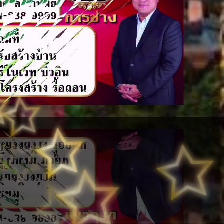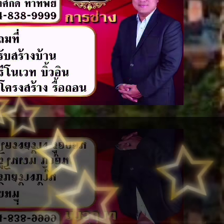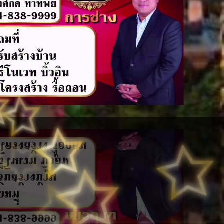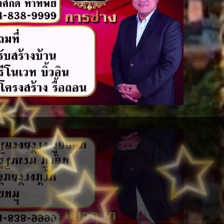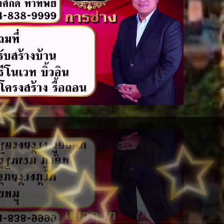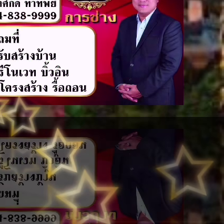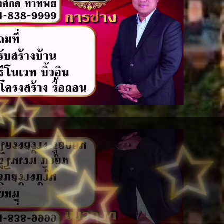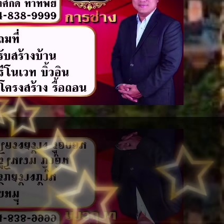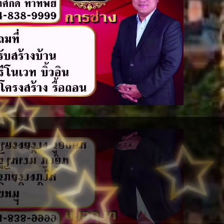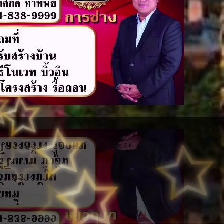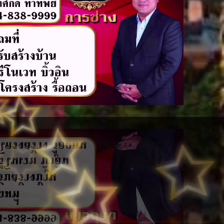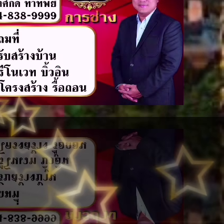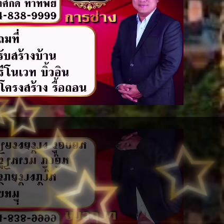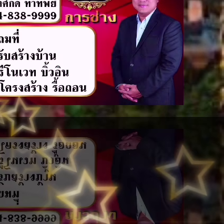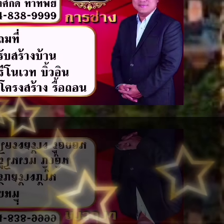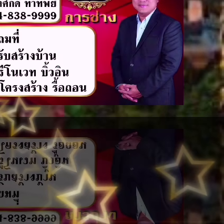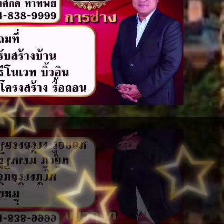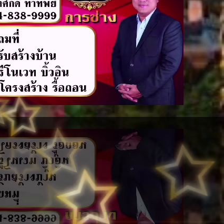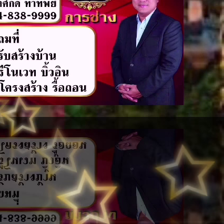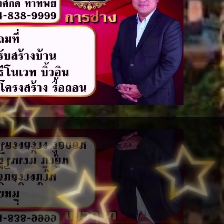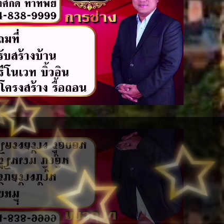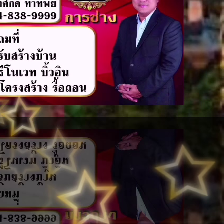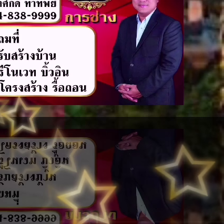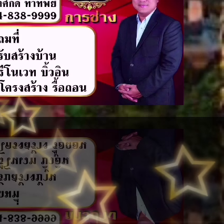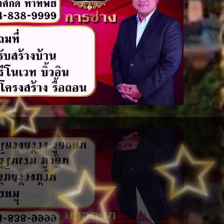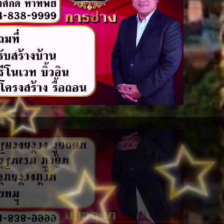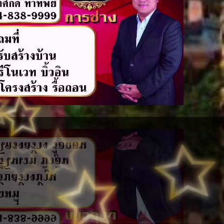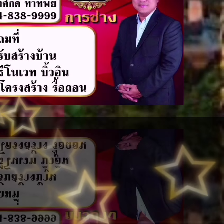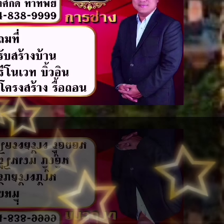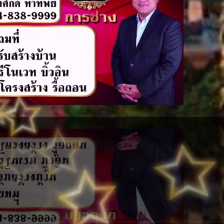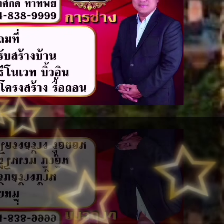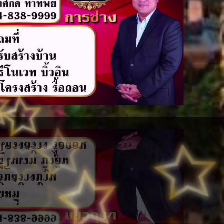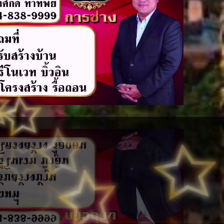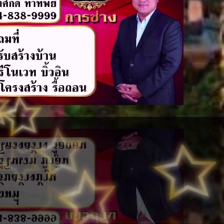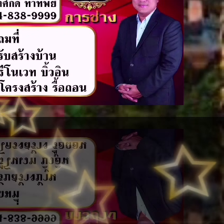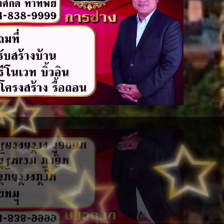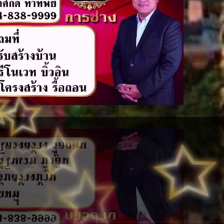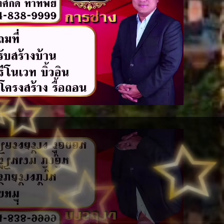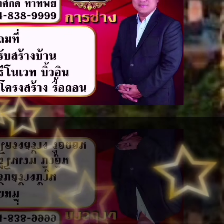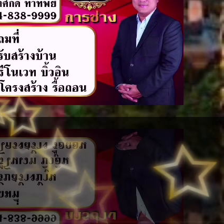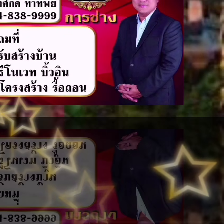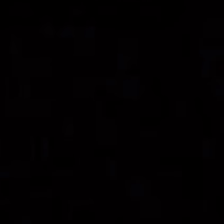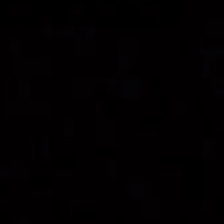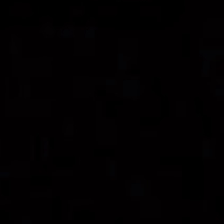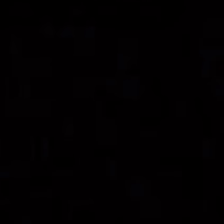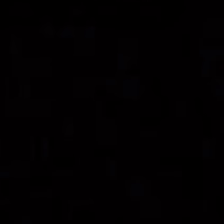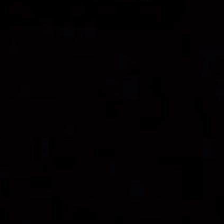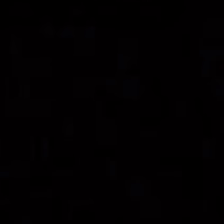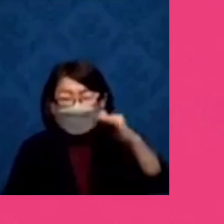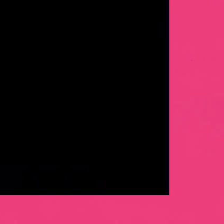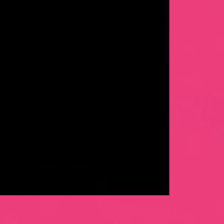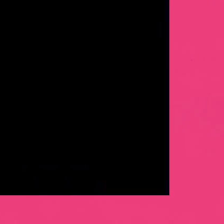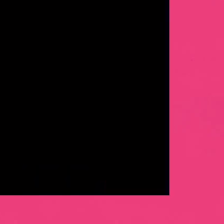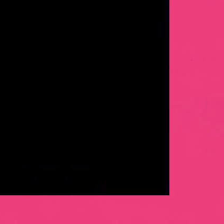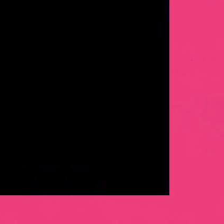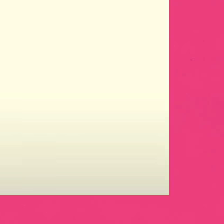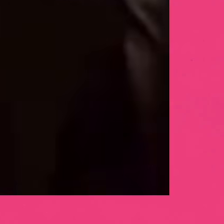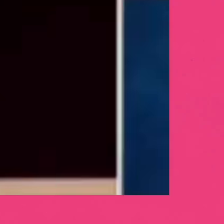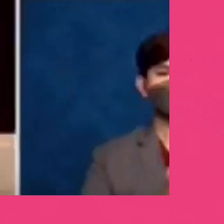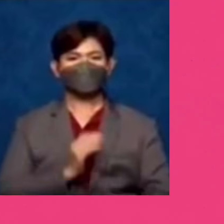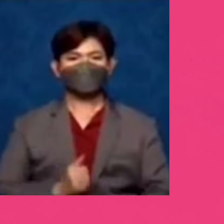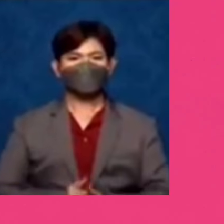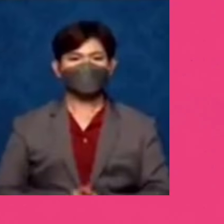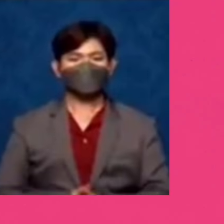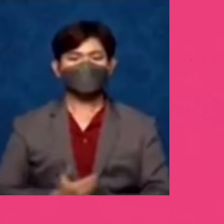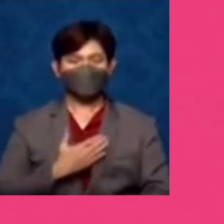ไม่ไว้วางใจไปดูในเชิงปรากฏการณ์ก่อนนะครับแล้วเข้าสู่กระบวนการวิเคราะห์และเข้าสู่กระบวนการสังเคราะห์กัน ผมจ